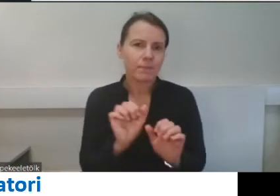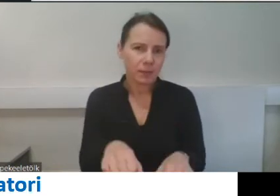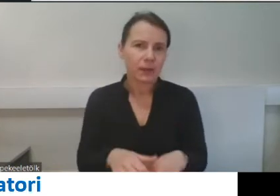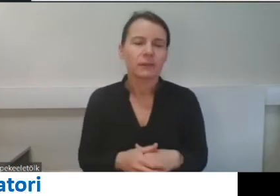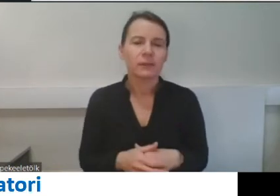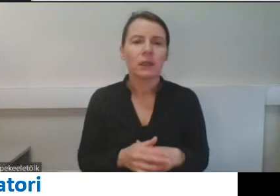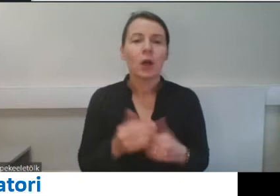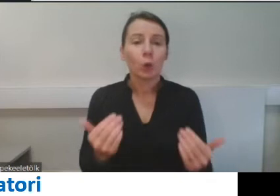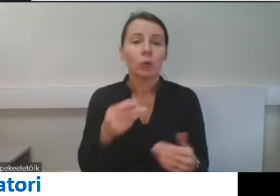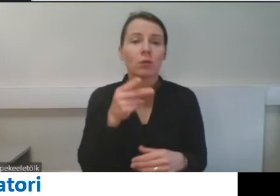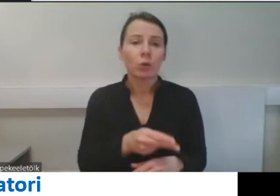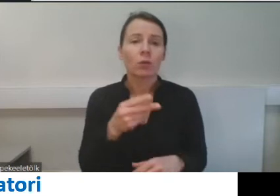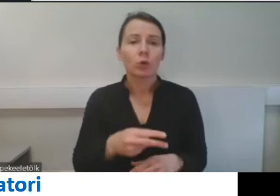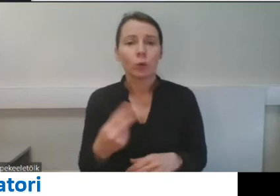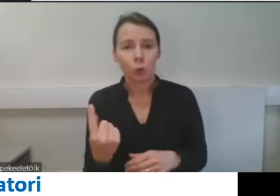et